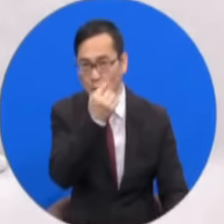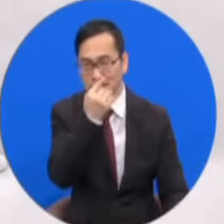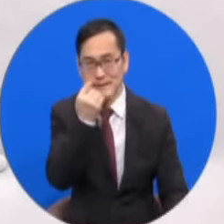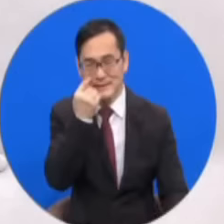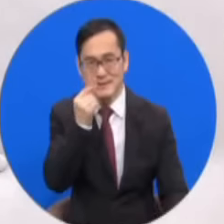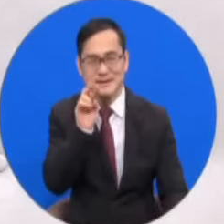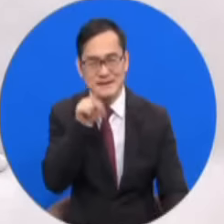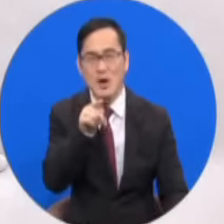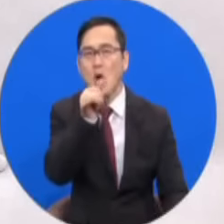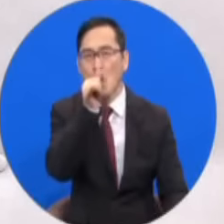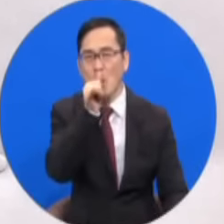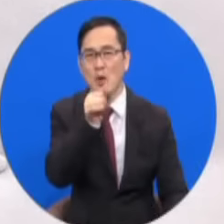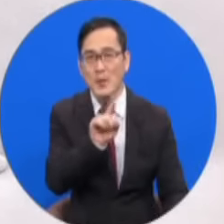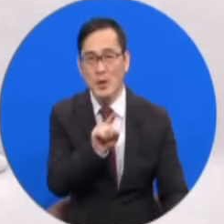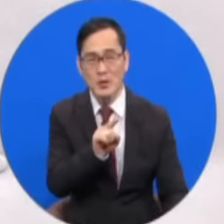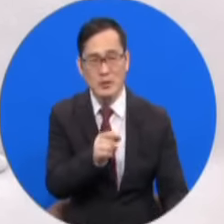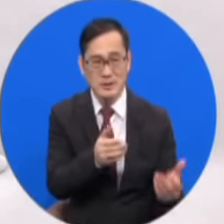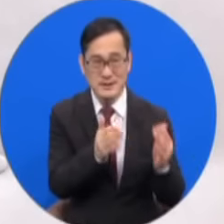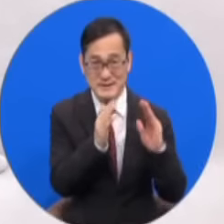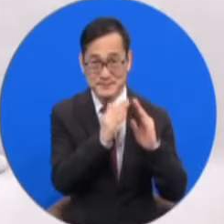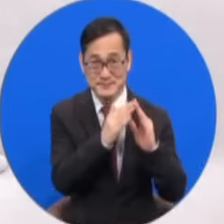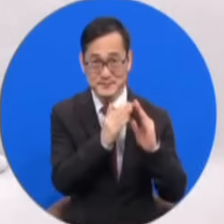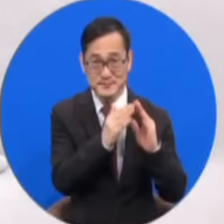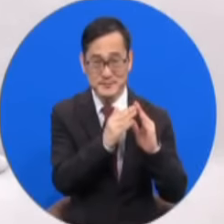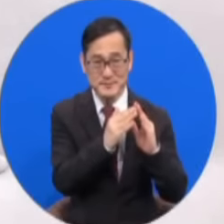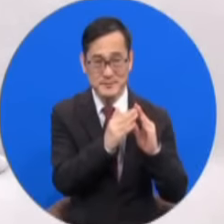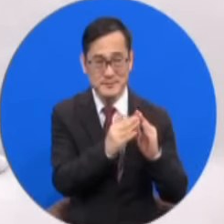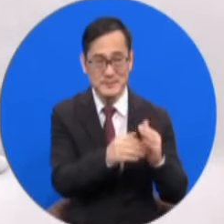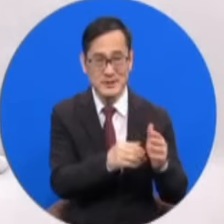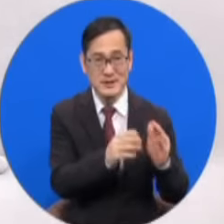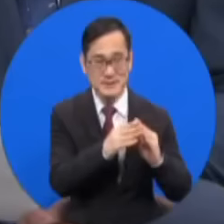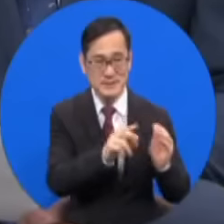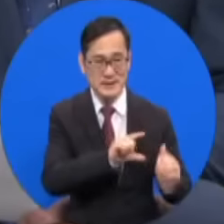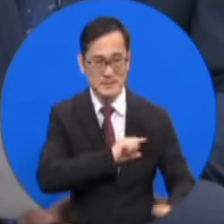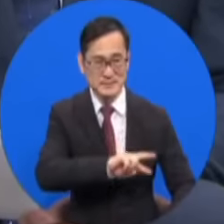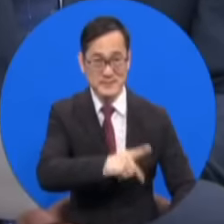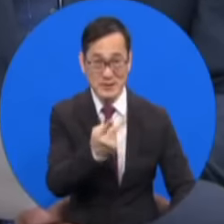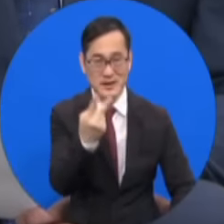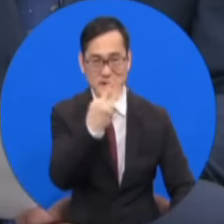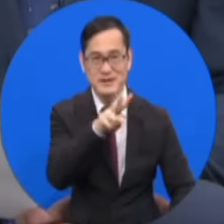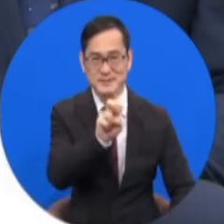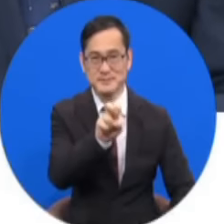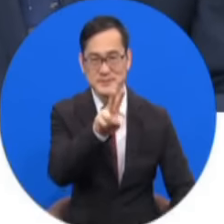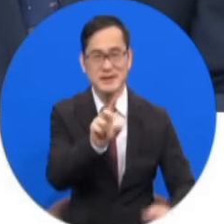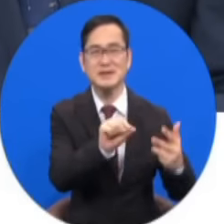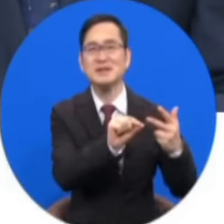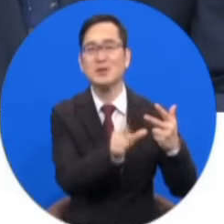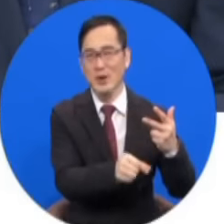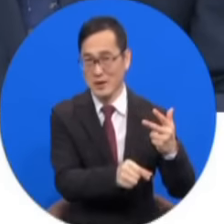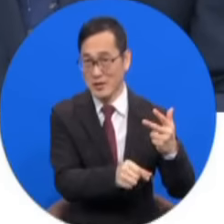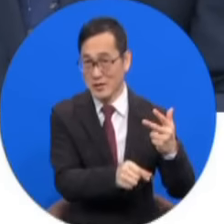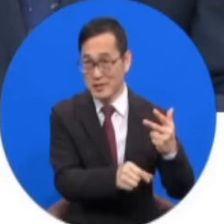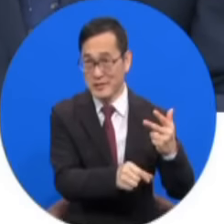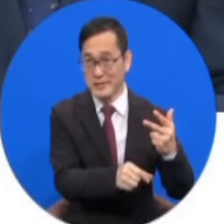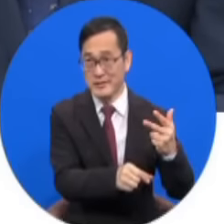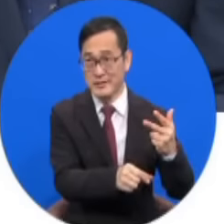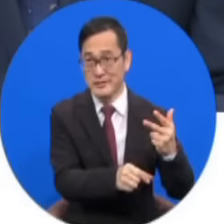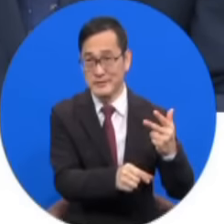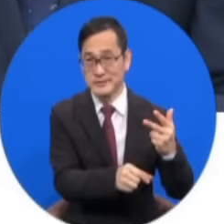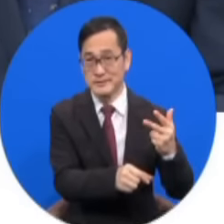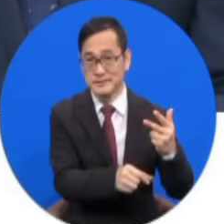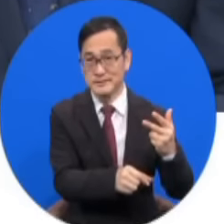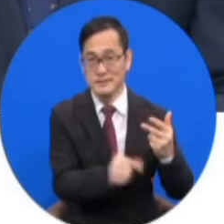주택의 소유권을 넘겨받은 것은 2022년 7월입니다 2022년 7월이다 예 그러니까 임기 재임 중에 청와대에